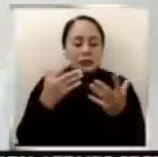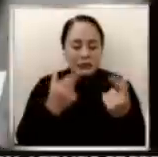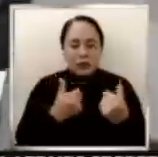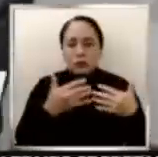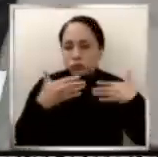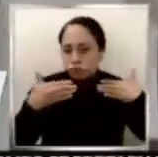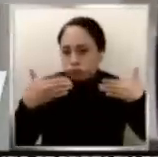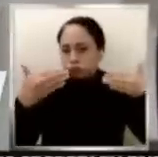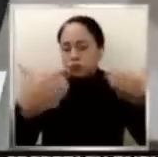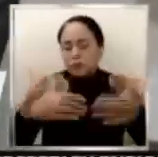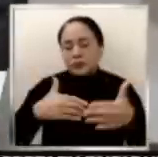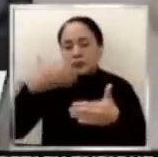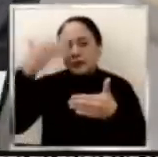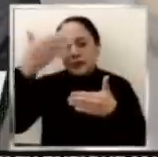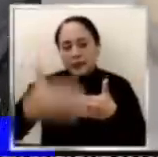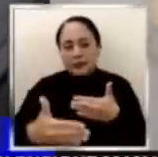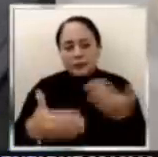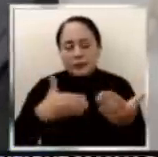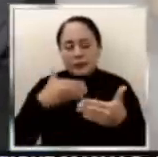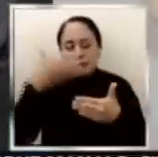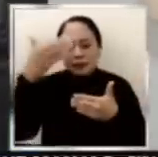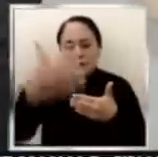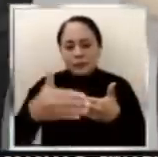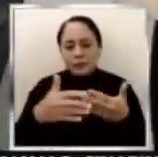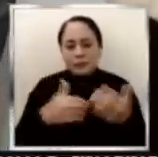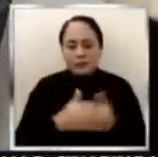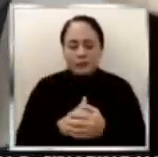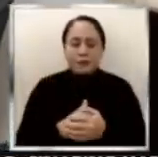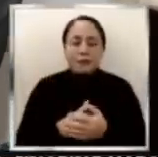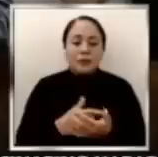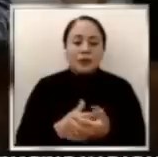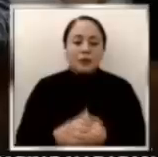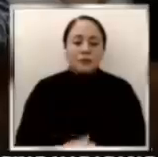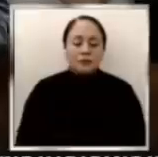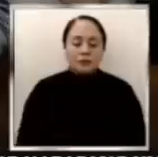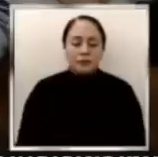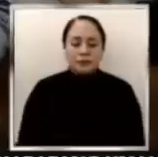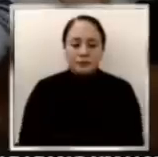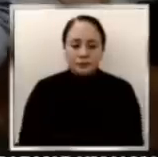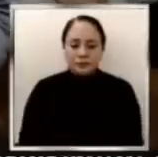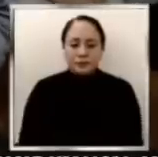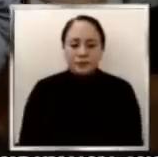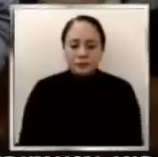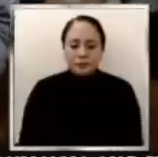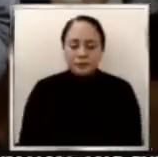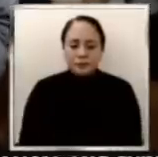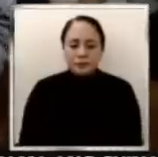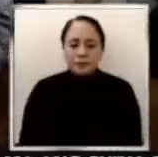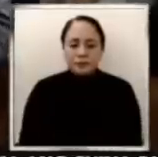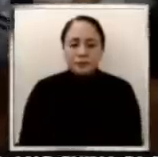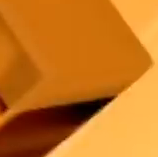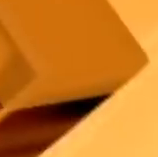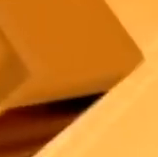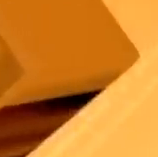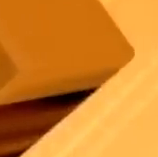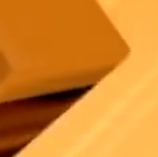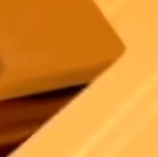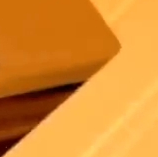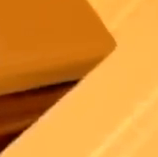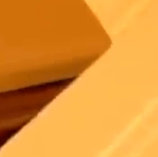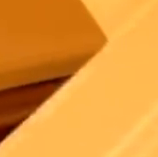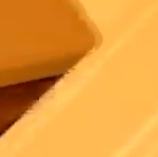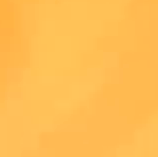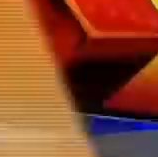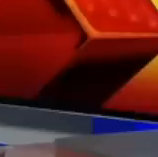in the next round. Para sa GMA Integrated News, JP Soriano, nakatutok 24 oras.